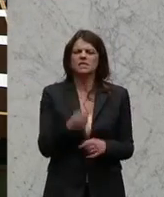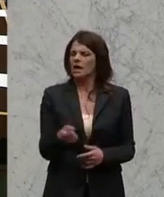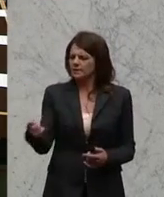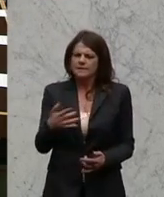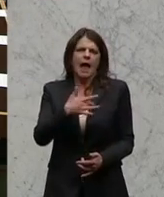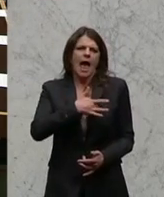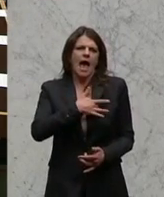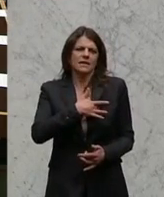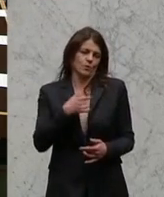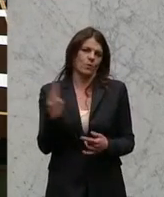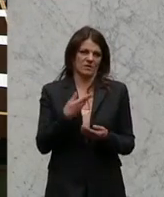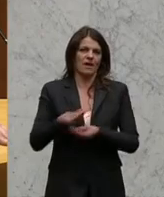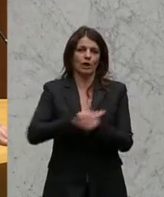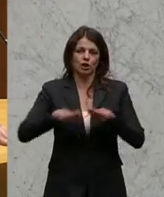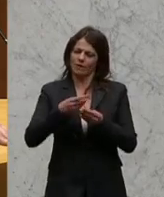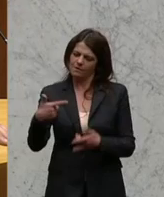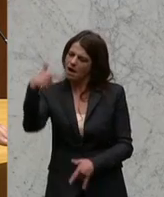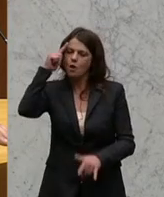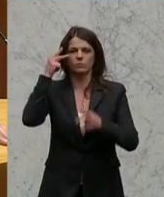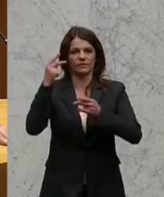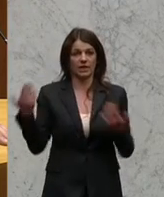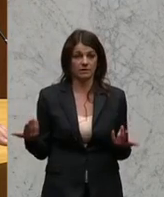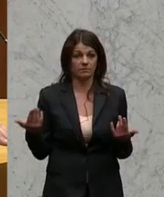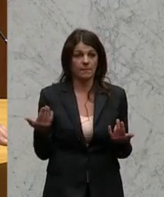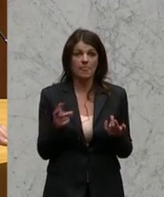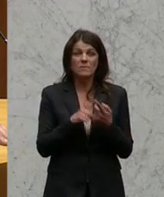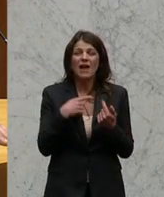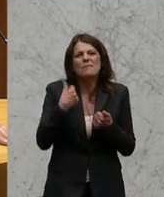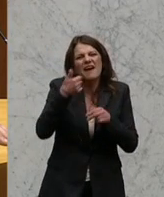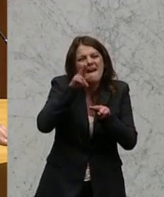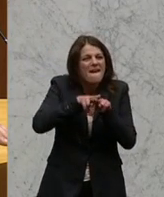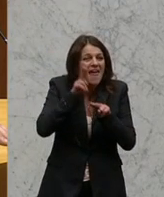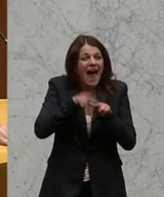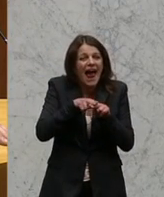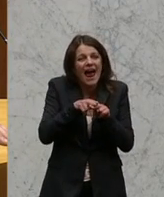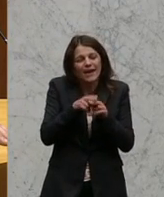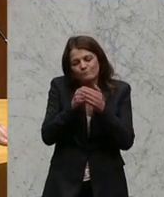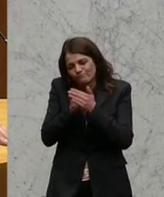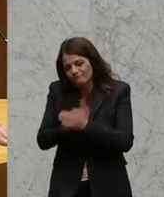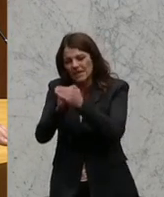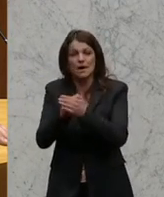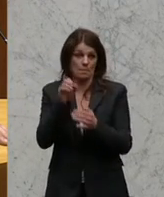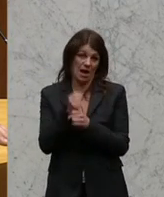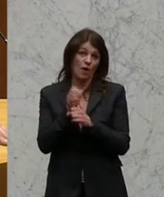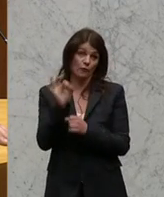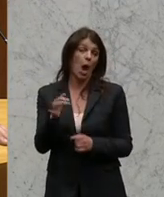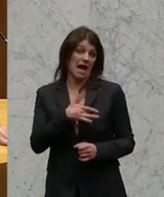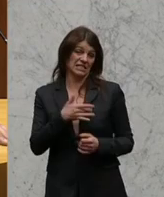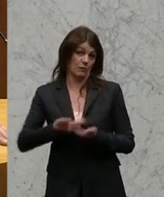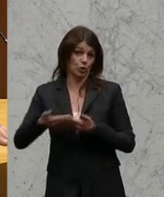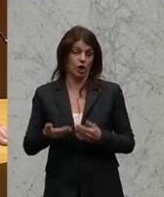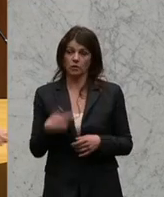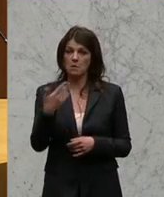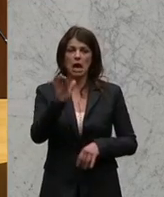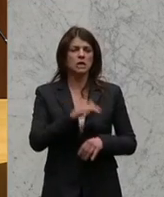Herz unserer Wirtschaft. Und wenn wir einmal einen kleinen Beitrag für dieses Herz dieser Wirtschaft machen, dann sind